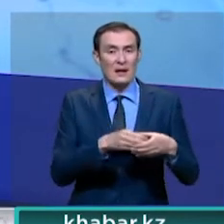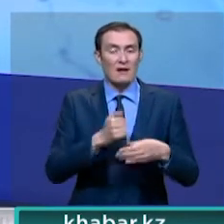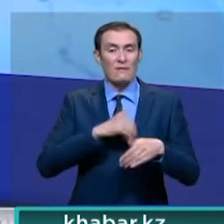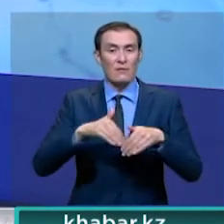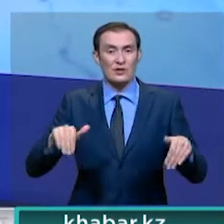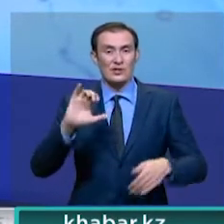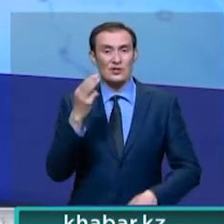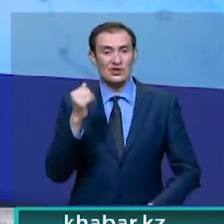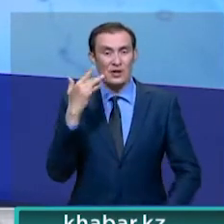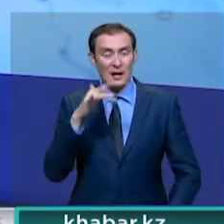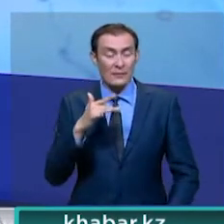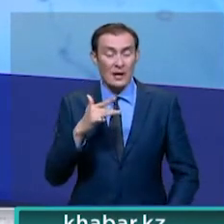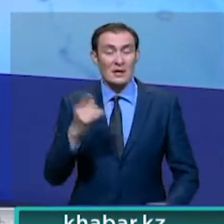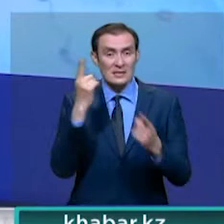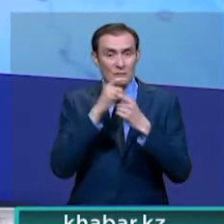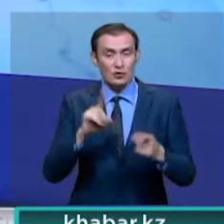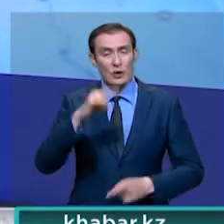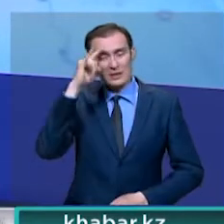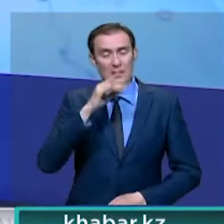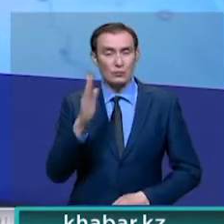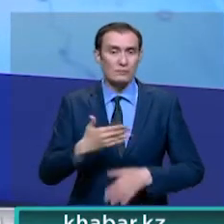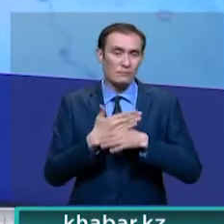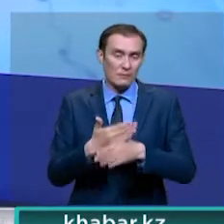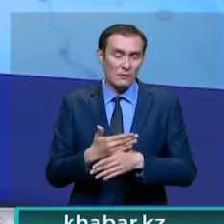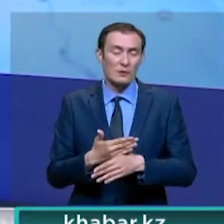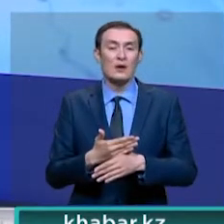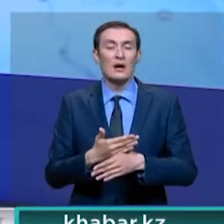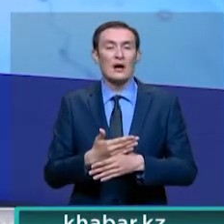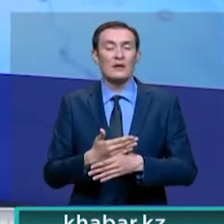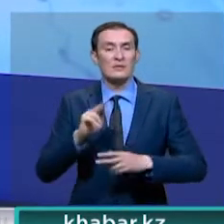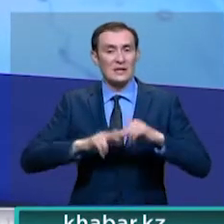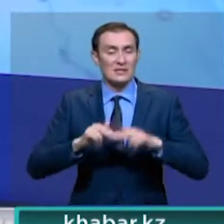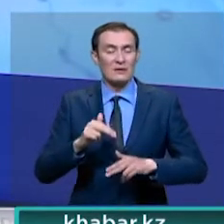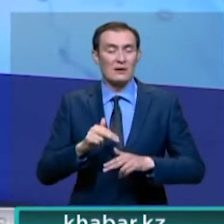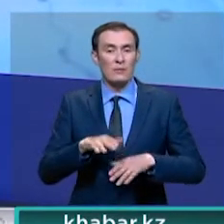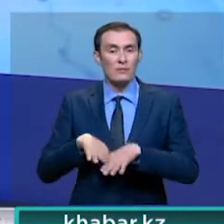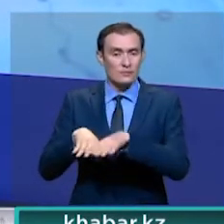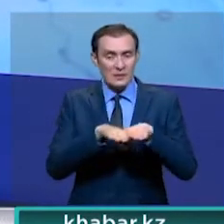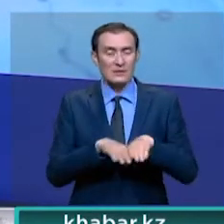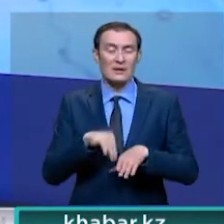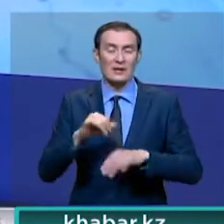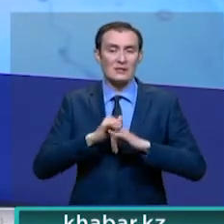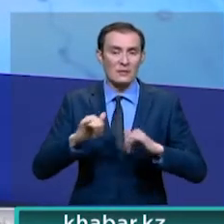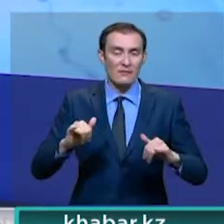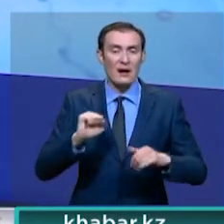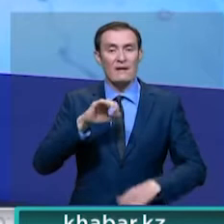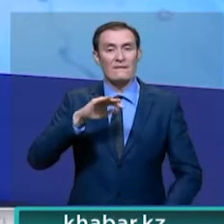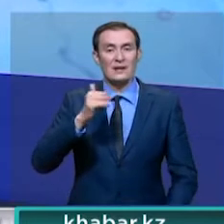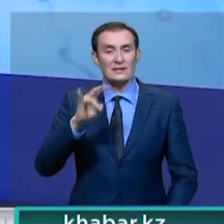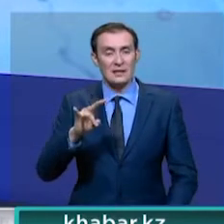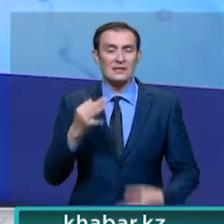глава государства заявил что казахстан готов оказать посильную помощь в строительстве целостного мирного нейтрального афганистана